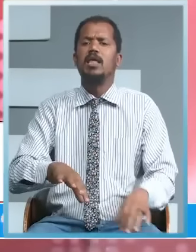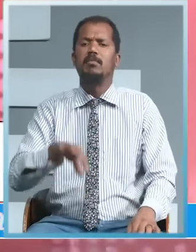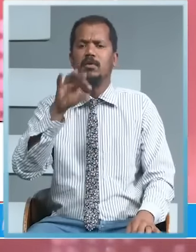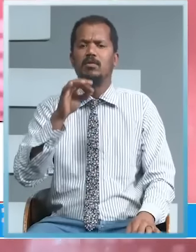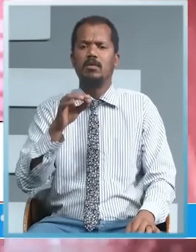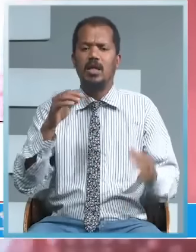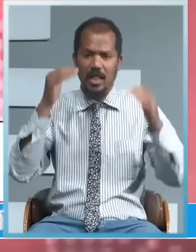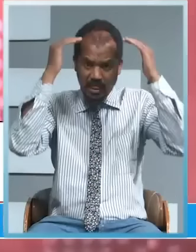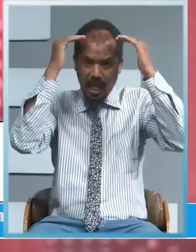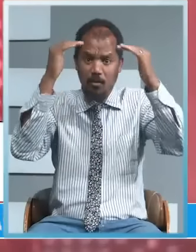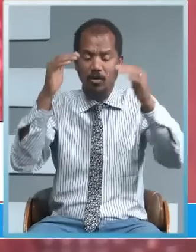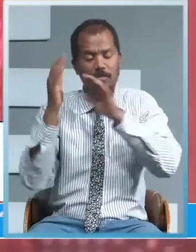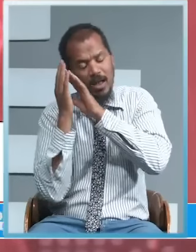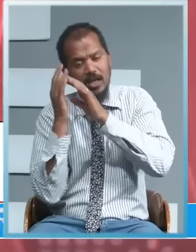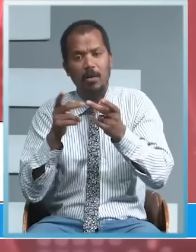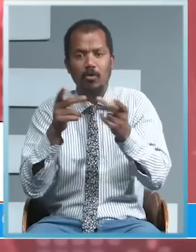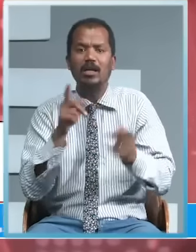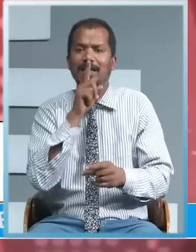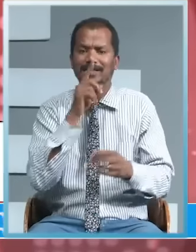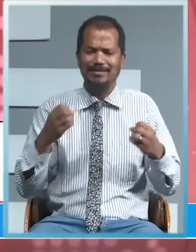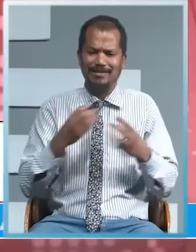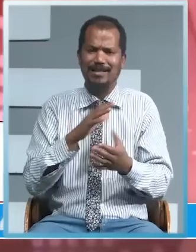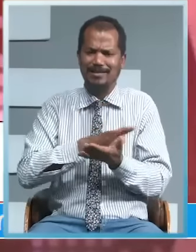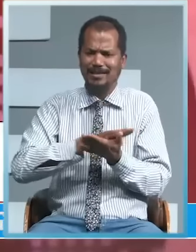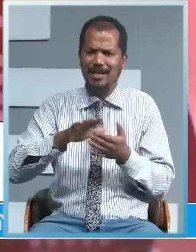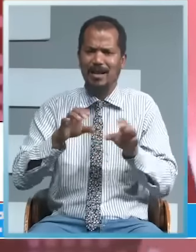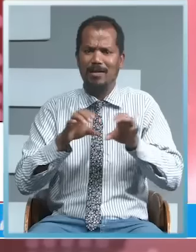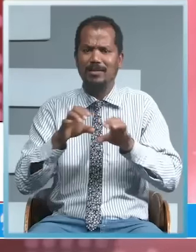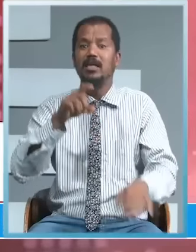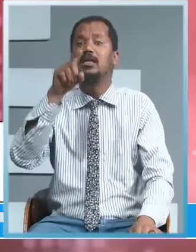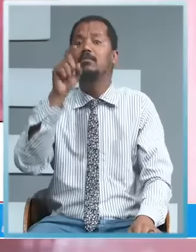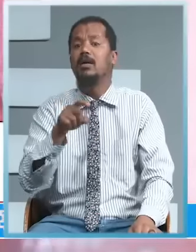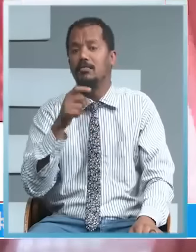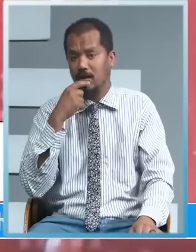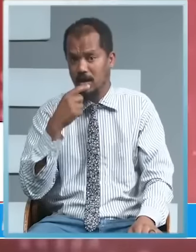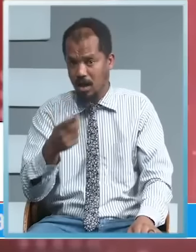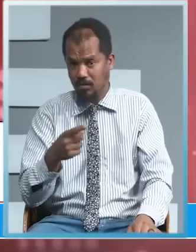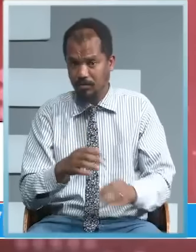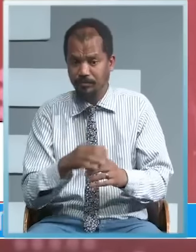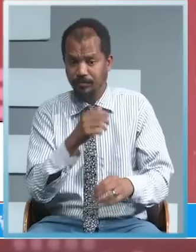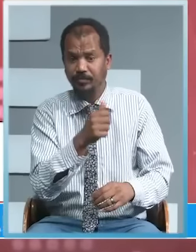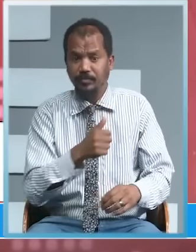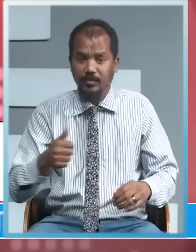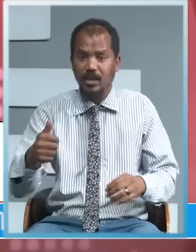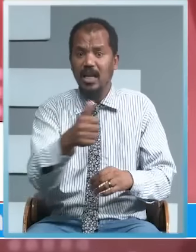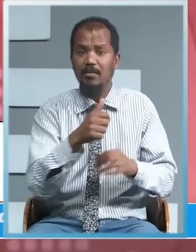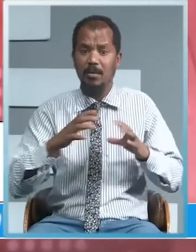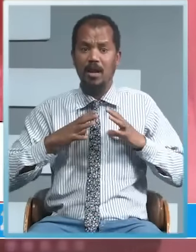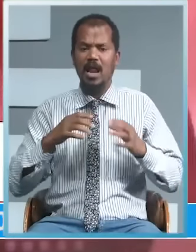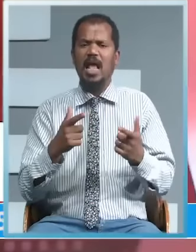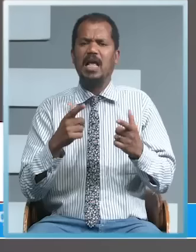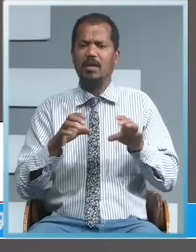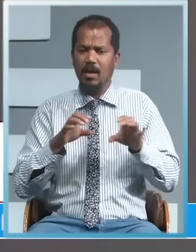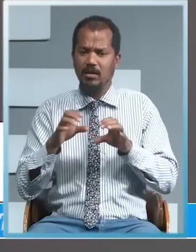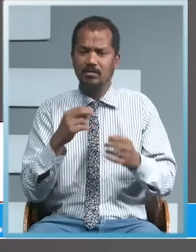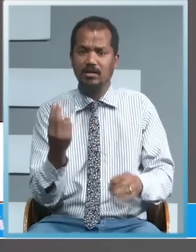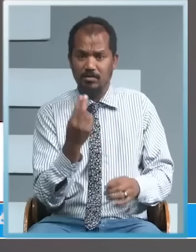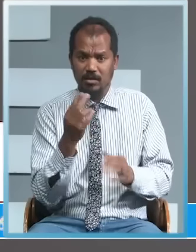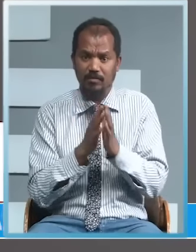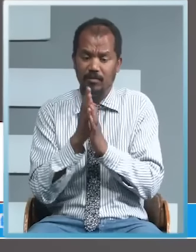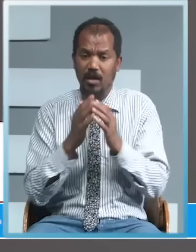የሚገኙ የታቦት ማደሪያ ስፍራዎች ከጸጥታ ስጋት የጸዳ ማድረግ እንደሚገባም ተናግረዋል። የአደባባይ በዓሉን አጋጣሚ አድርገው